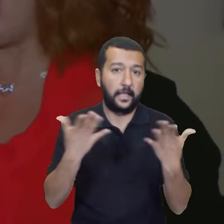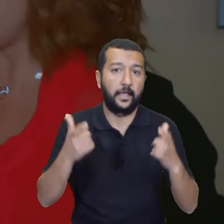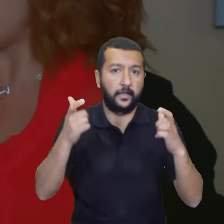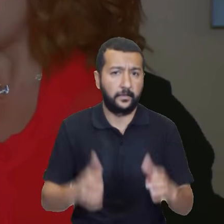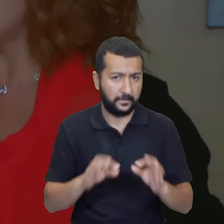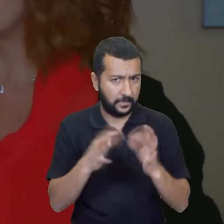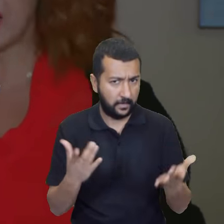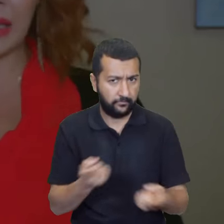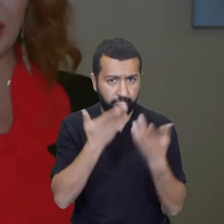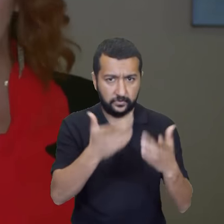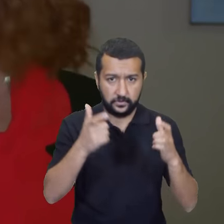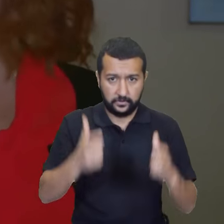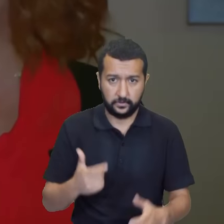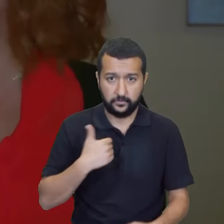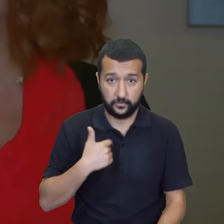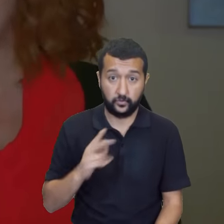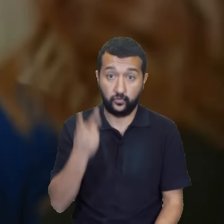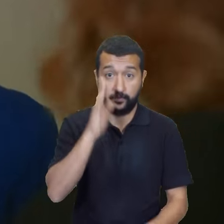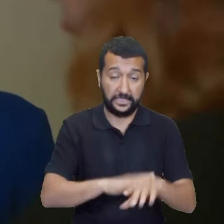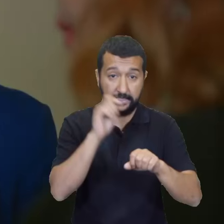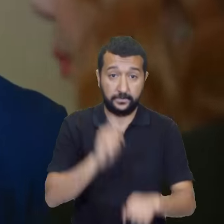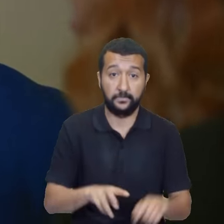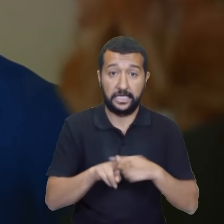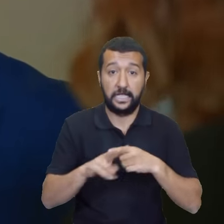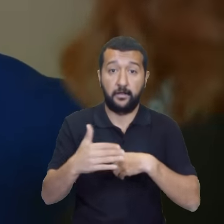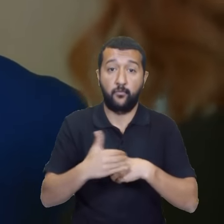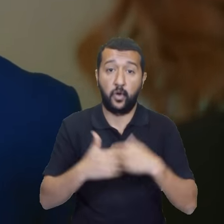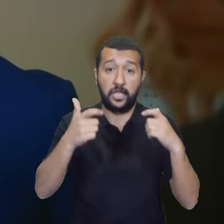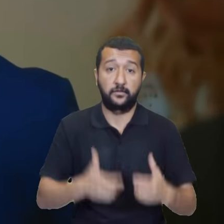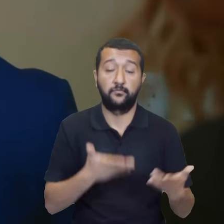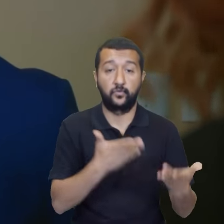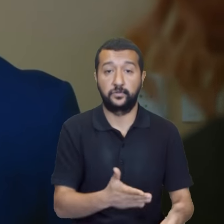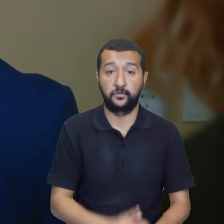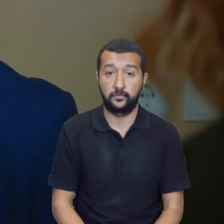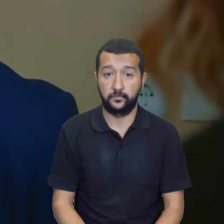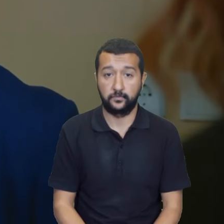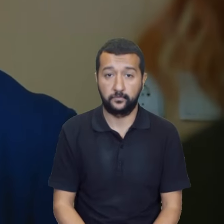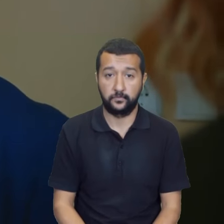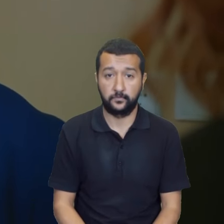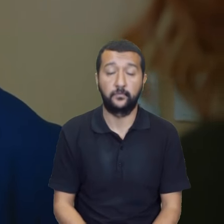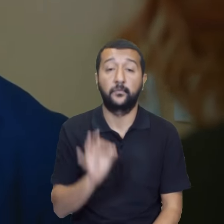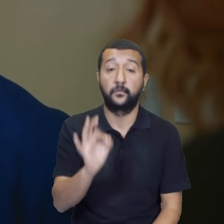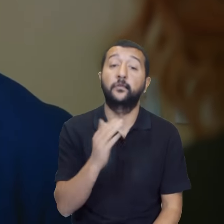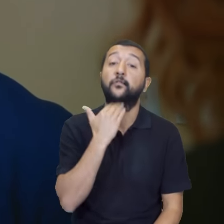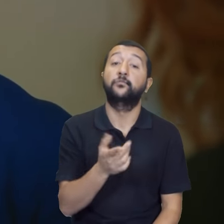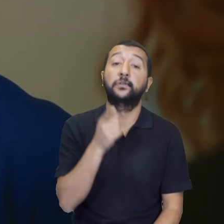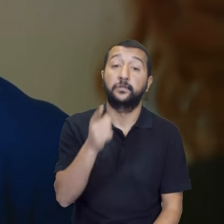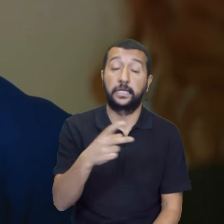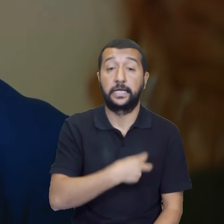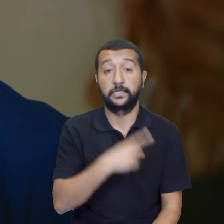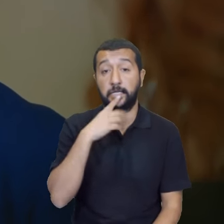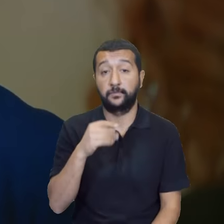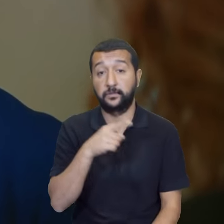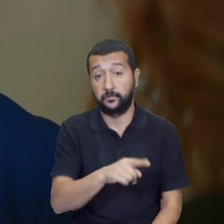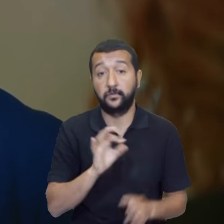Ta-ta-ta-tam, ne ya? Sanki bir sürpriz yaptın. Yeğenimin muayenehanesi işte burası. Olmaz. Aşk